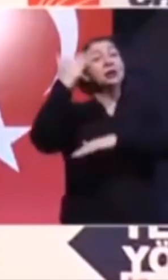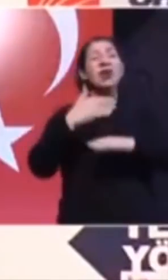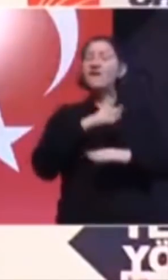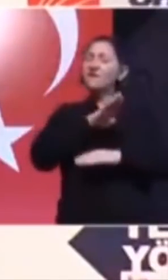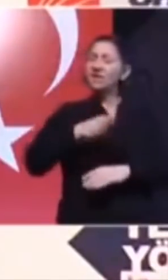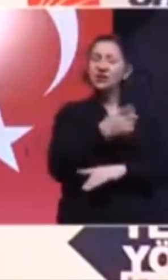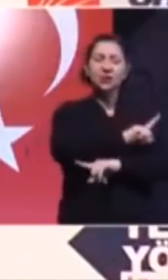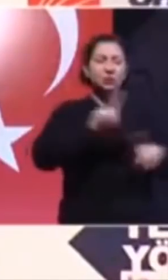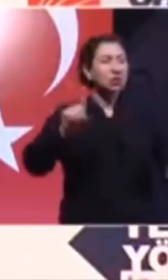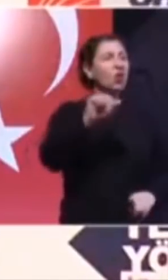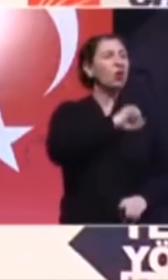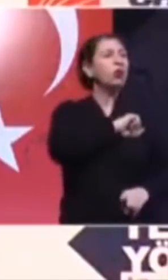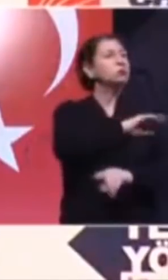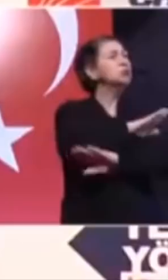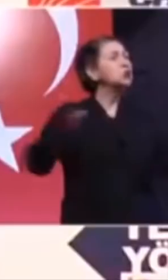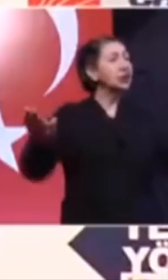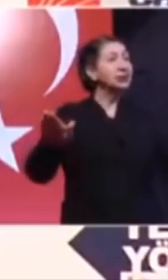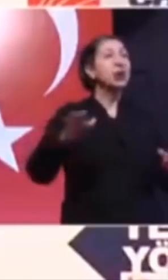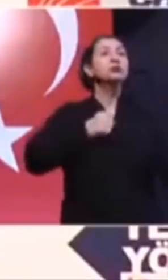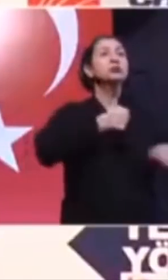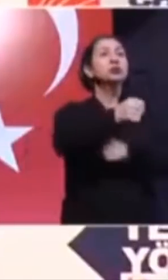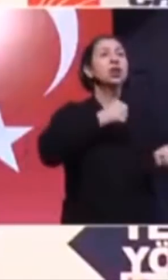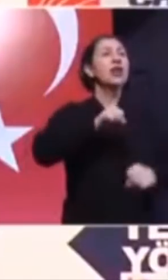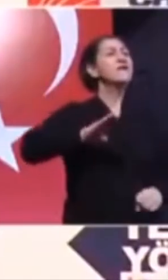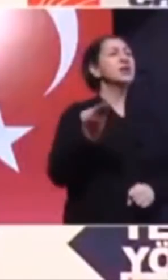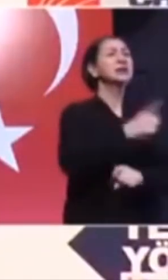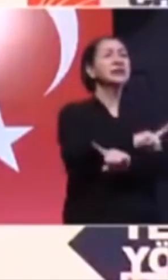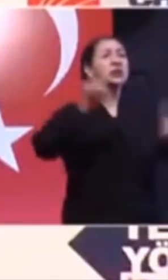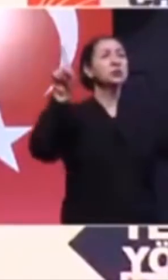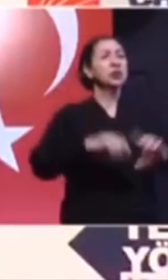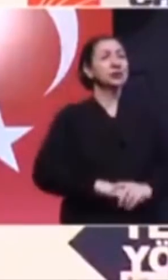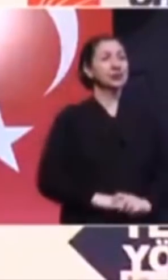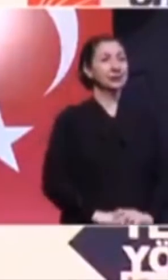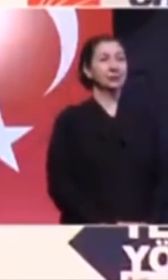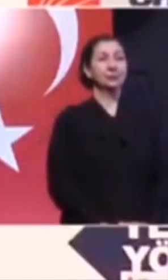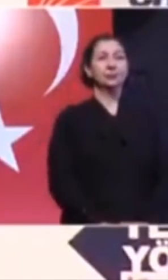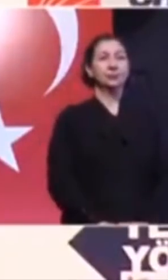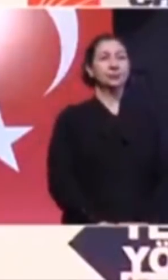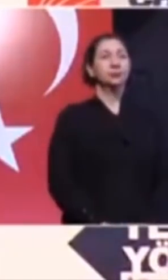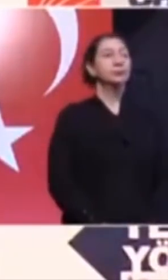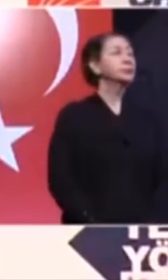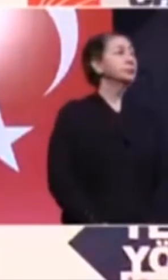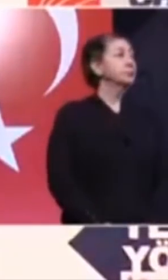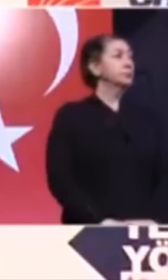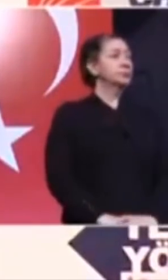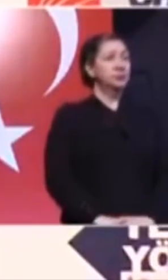yılmayacağız, korkmayacağız ve mücadeleden vazgeçmeyeceğiz.